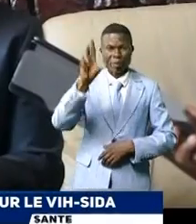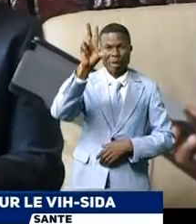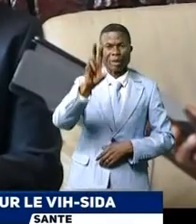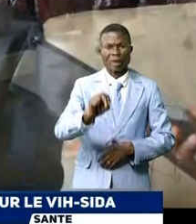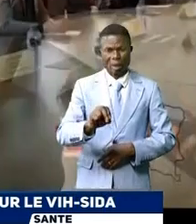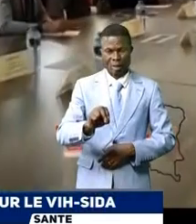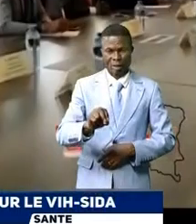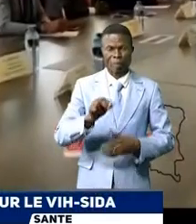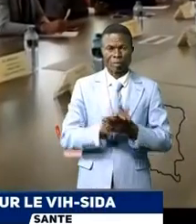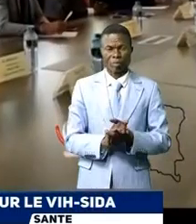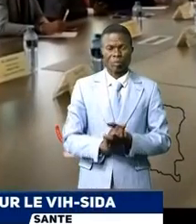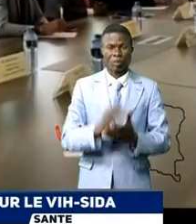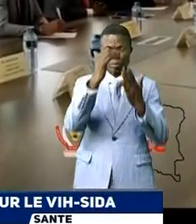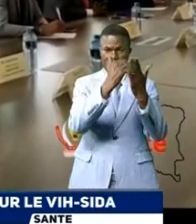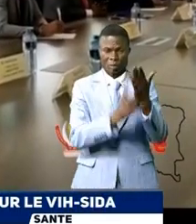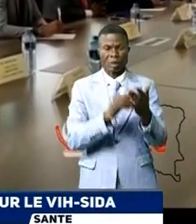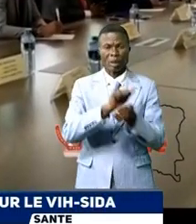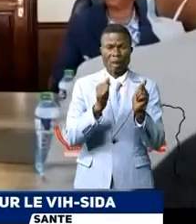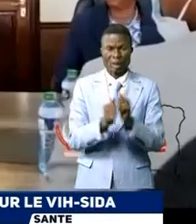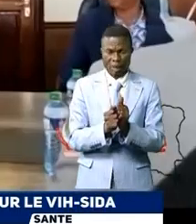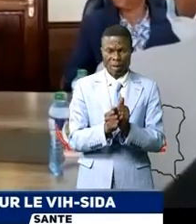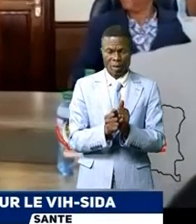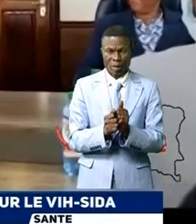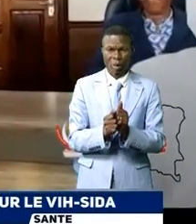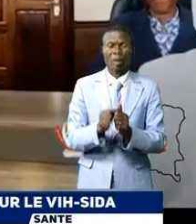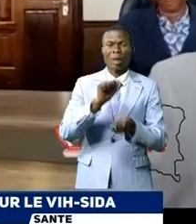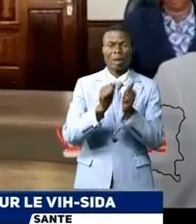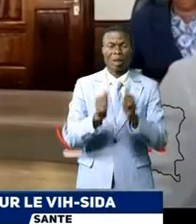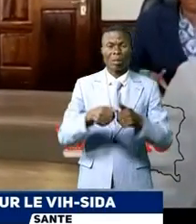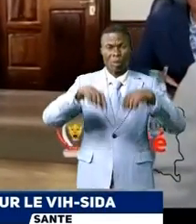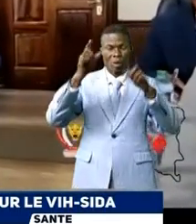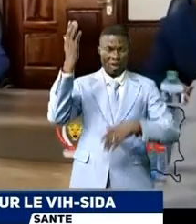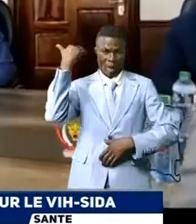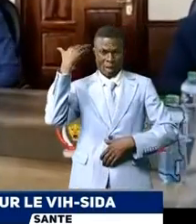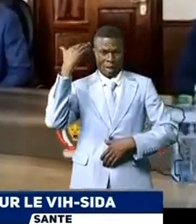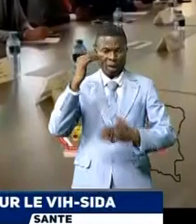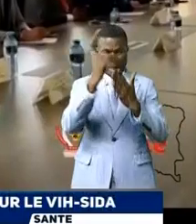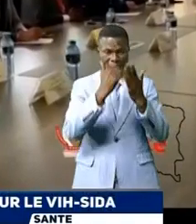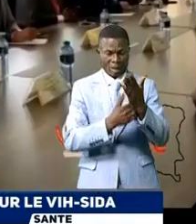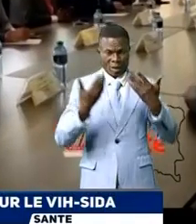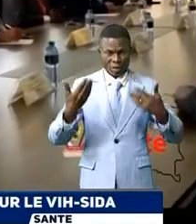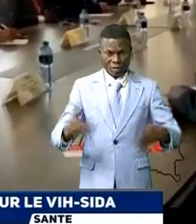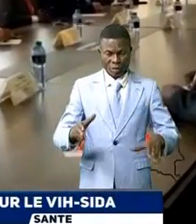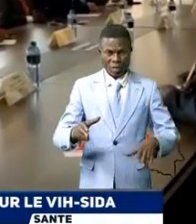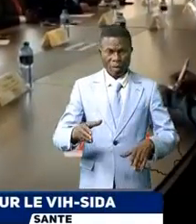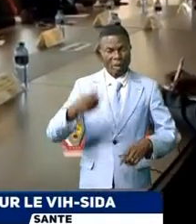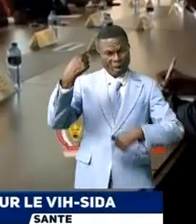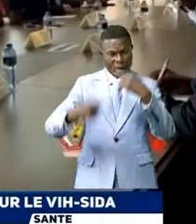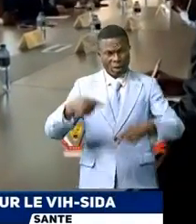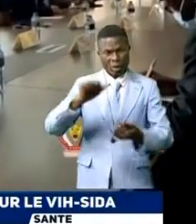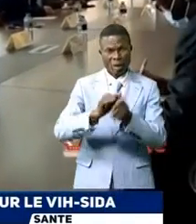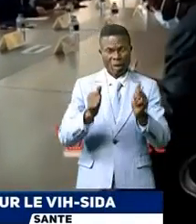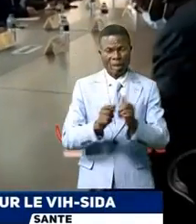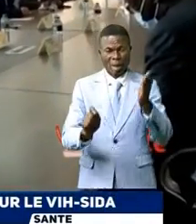On a identifier les progrès qui ont été réalisés les 10 dernières années, après identification, discuter sur les